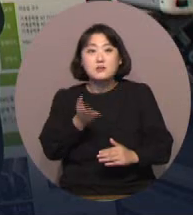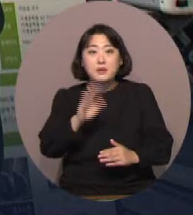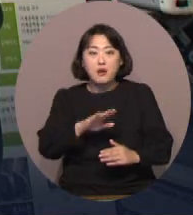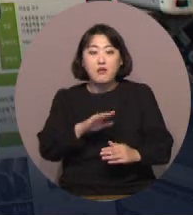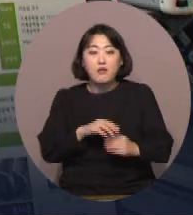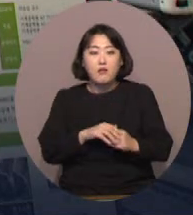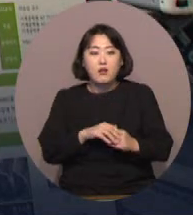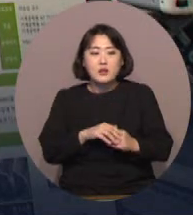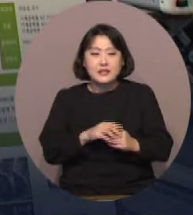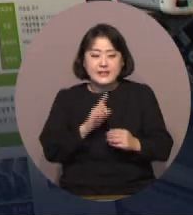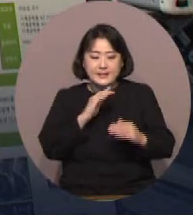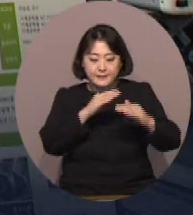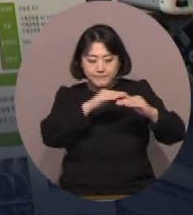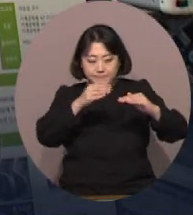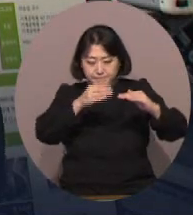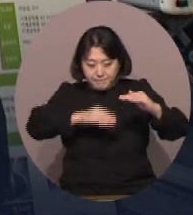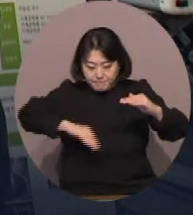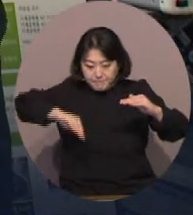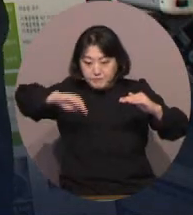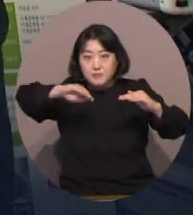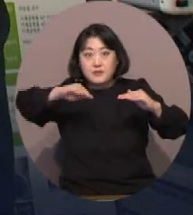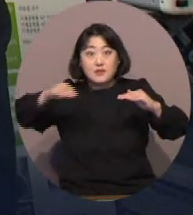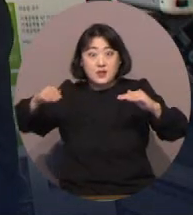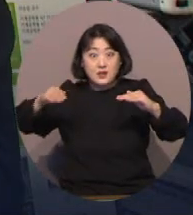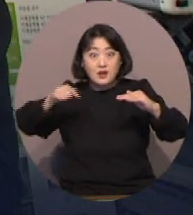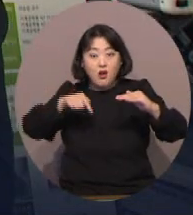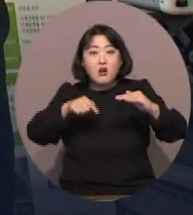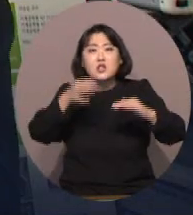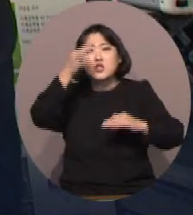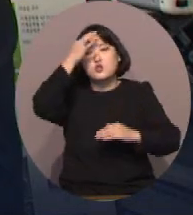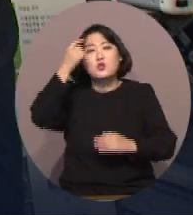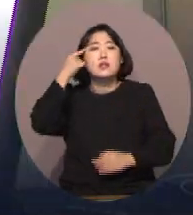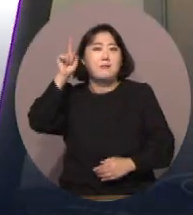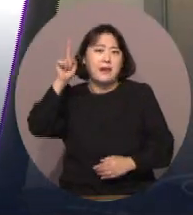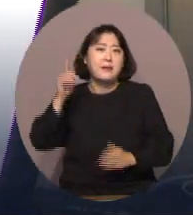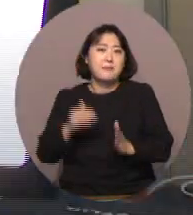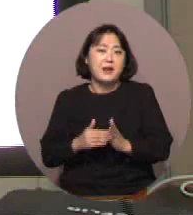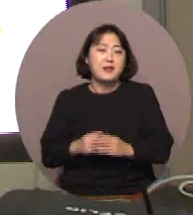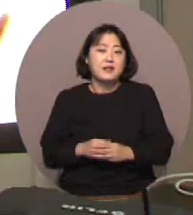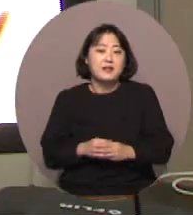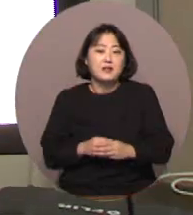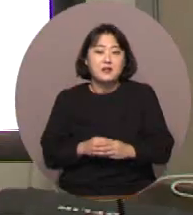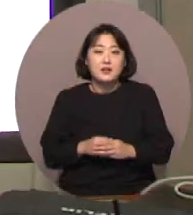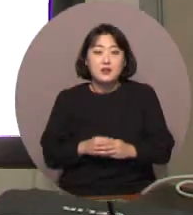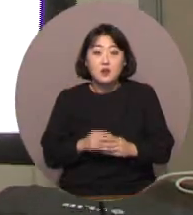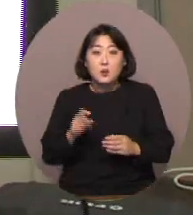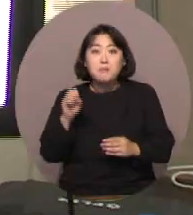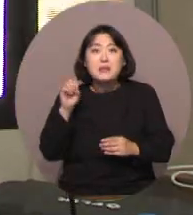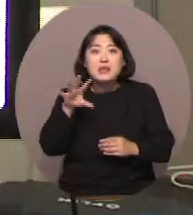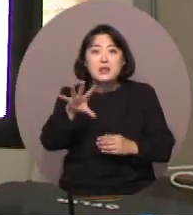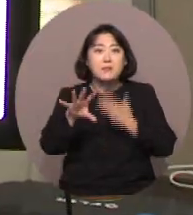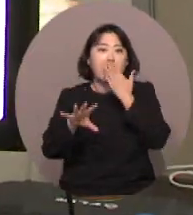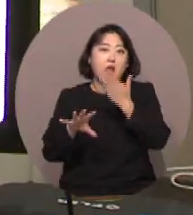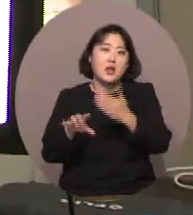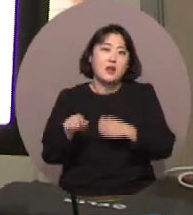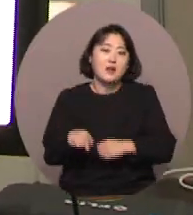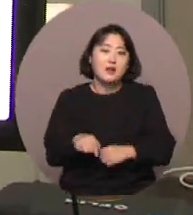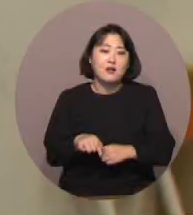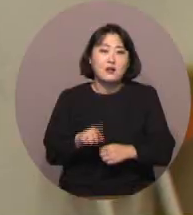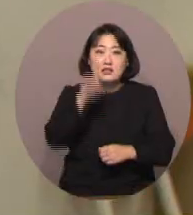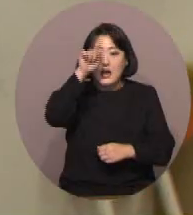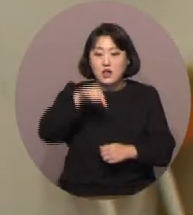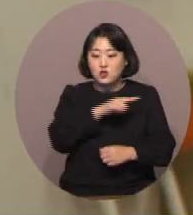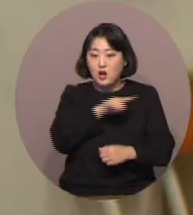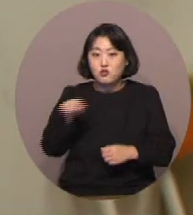그 아주 깊게 그 심을 수 있는 기술을 저희가 개발했고 필름에서 빛도 나옵니다. 상하